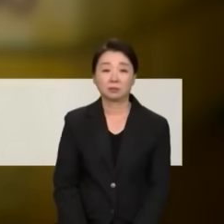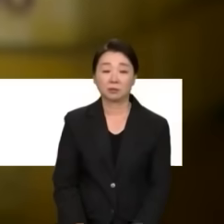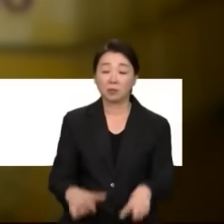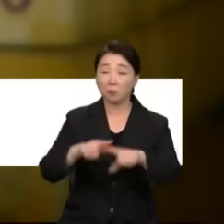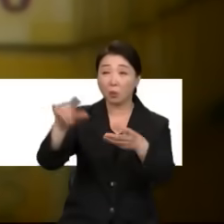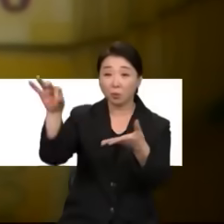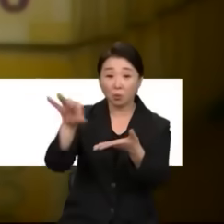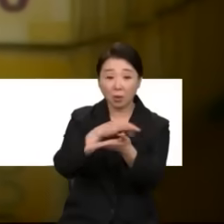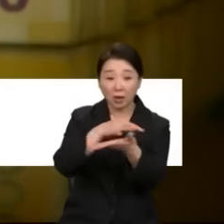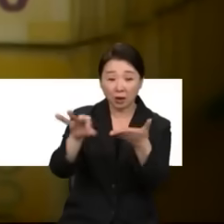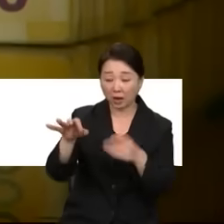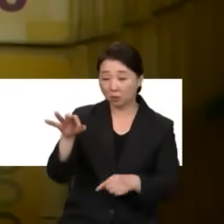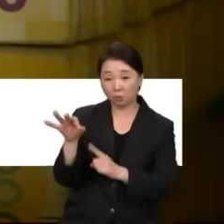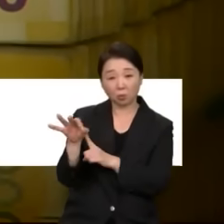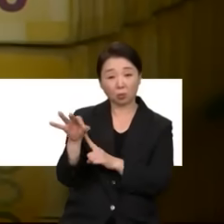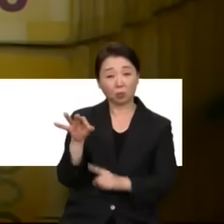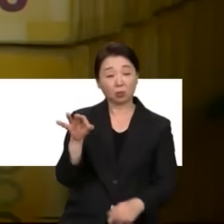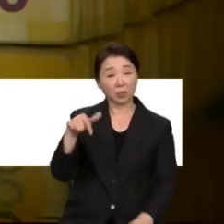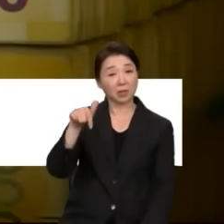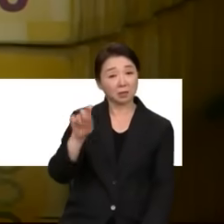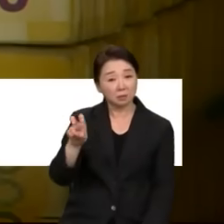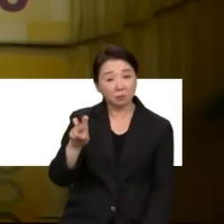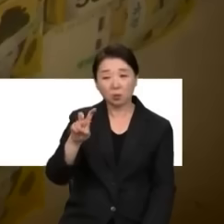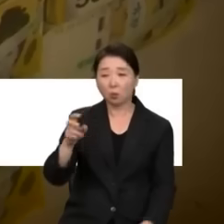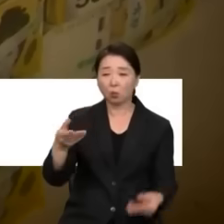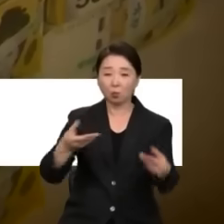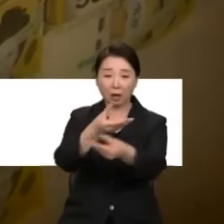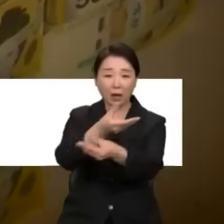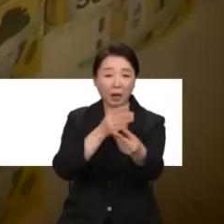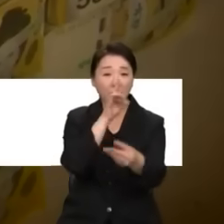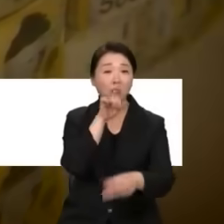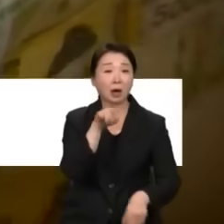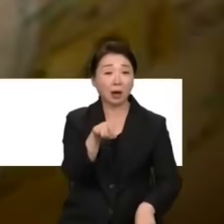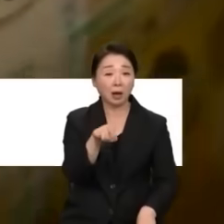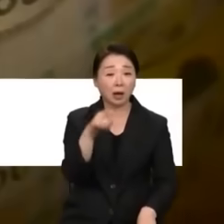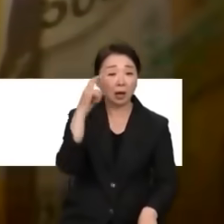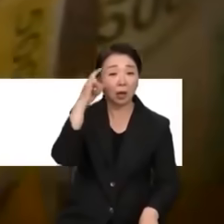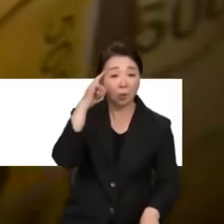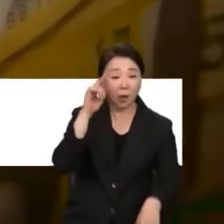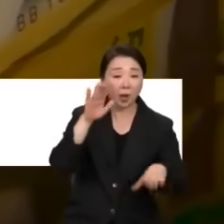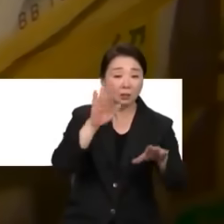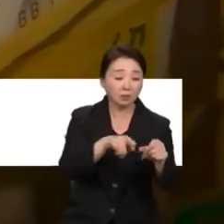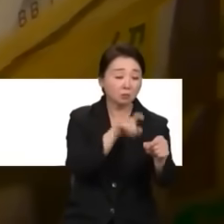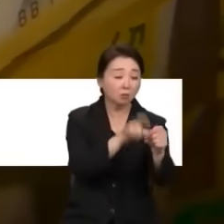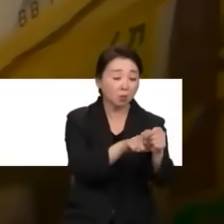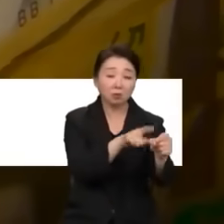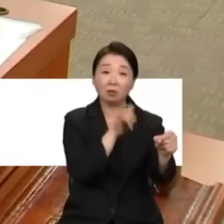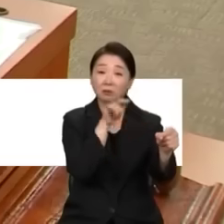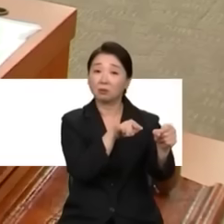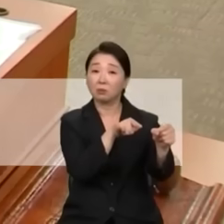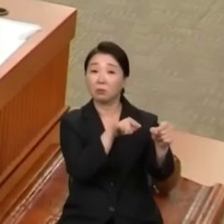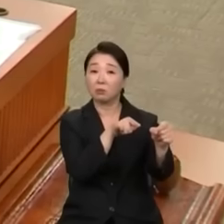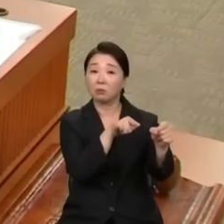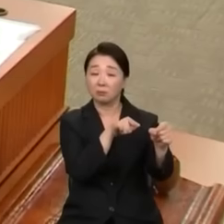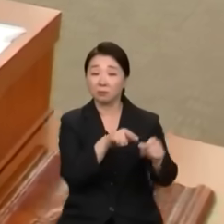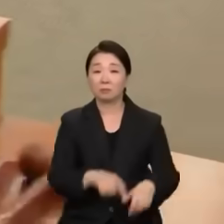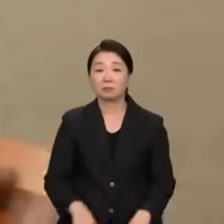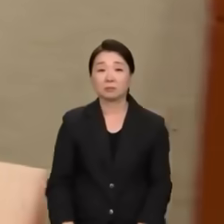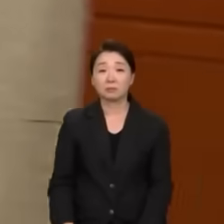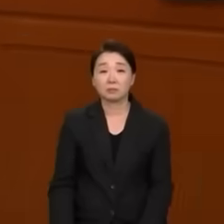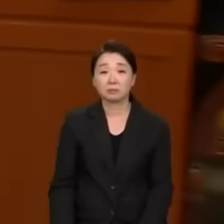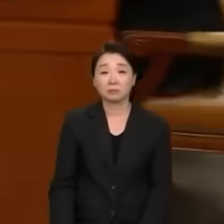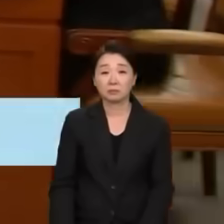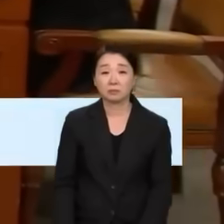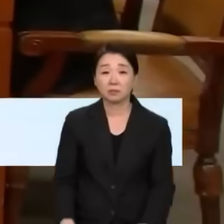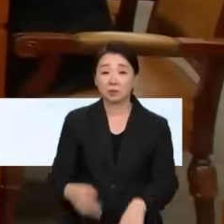회계하고 기금하고는 사실 돈이 왔다 갔다 하면 안 되거든요. 기금이라는 건 고유 목적이 있기 때문에. 특히 외평